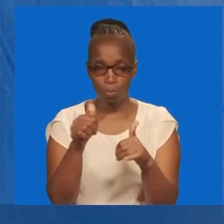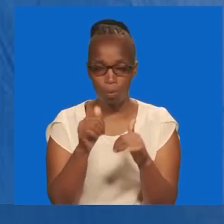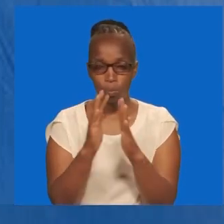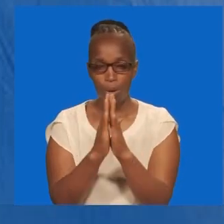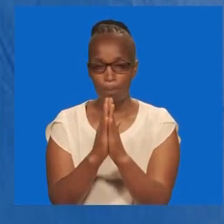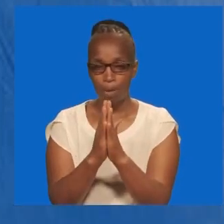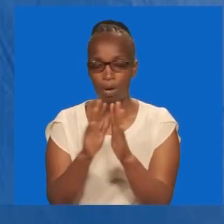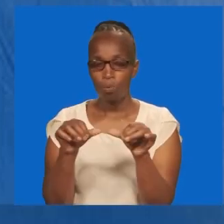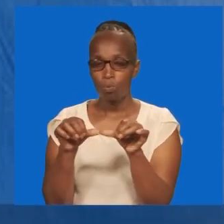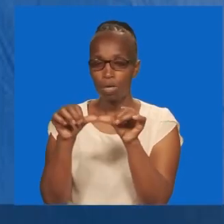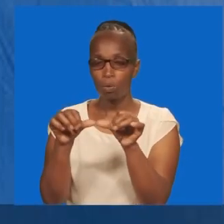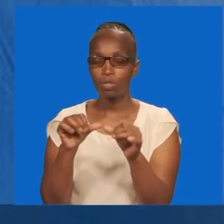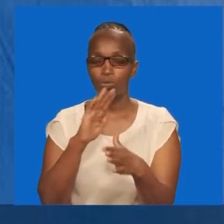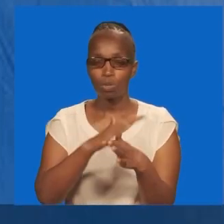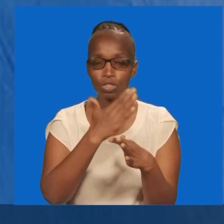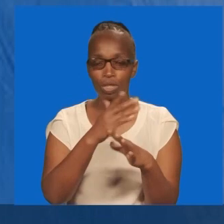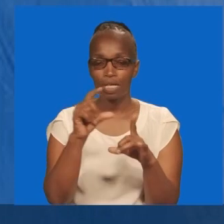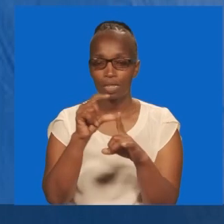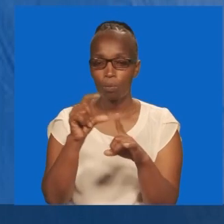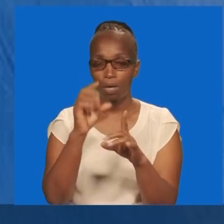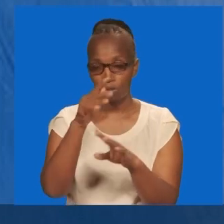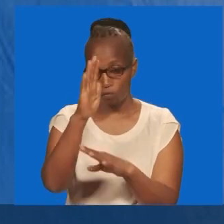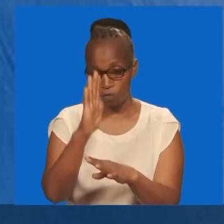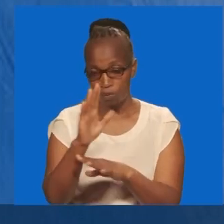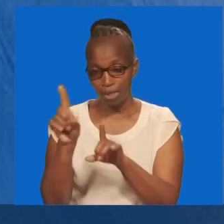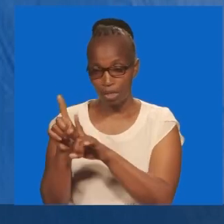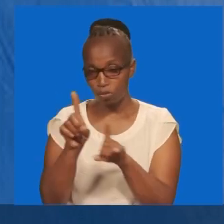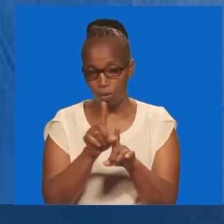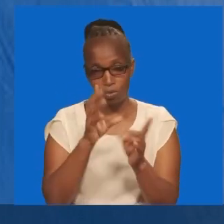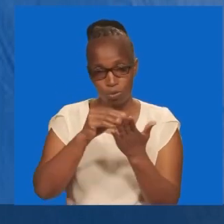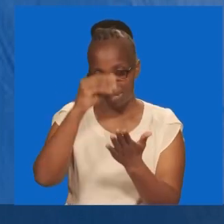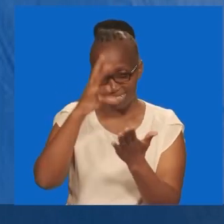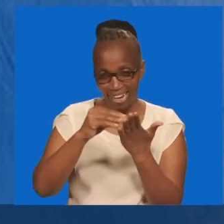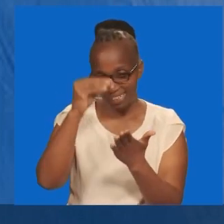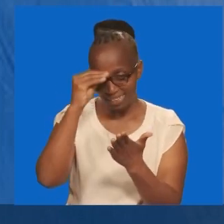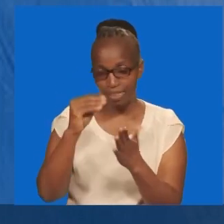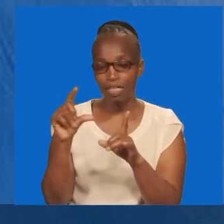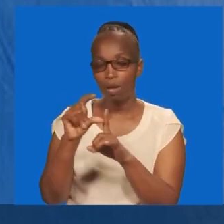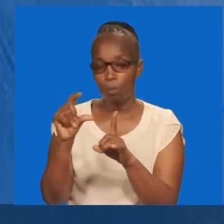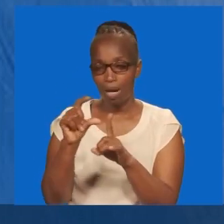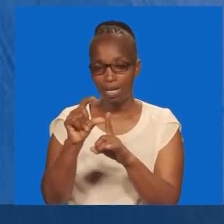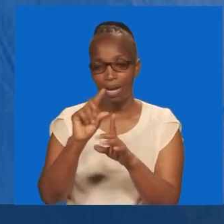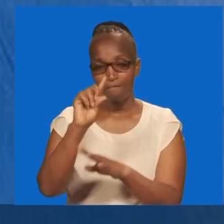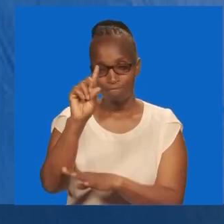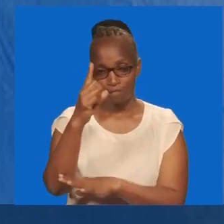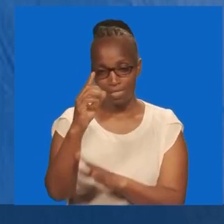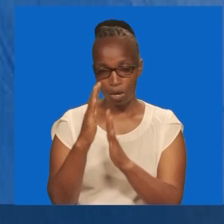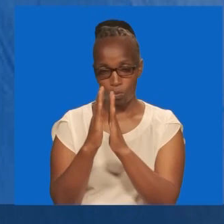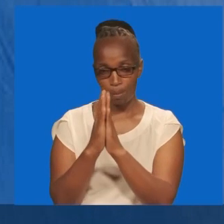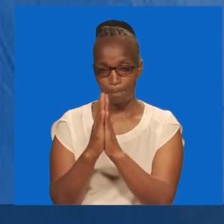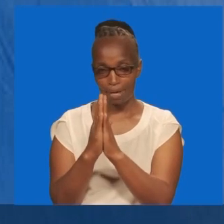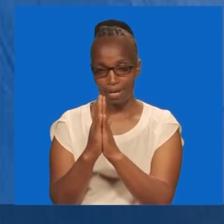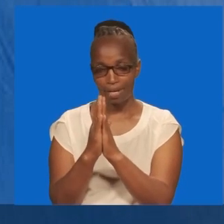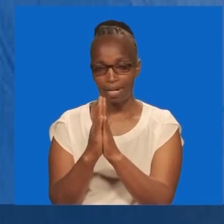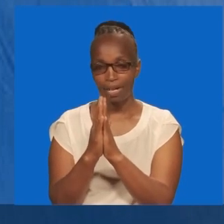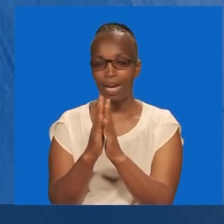na neno la Bwana ambalo pia tunaendelea na kujifundisha. Na ningeomba tuweze kuomba.